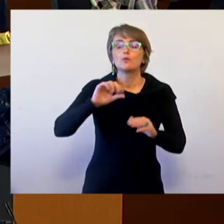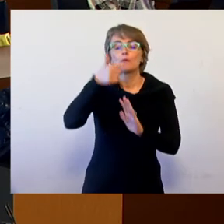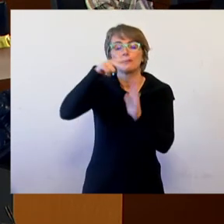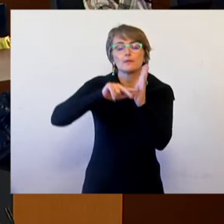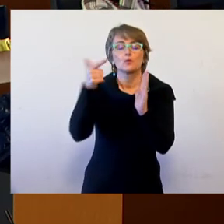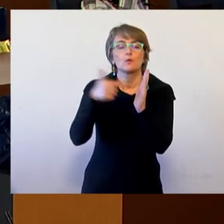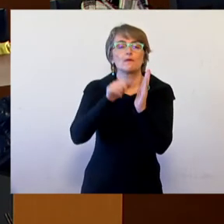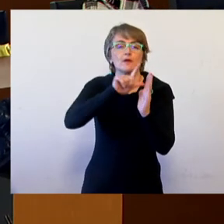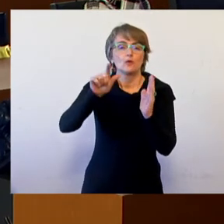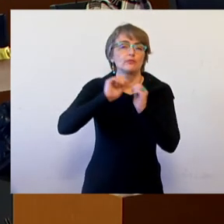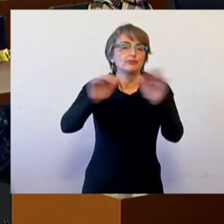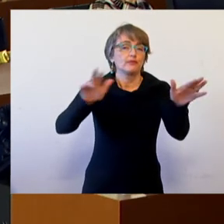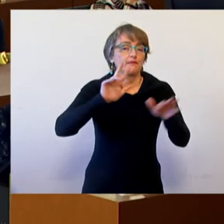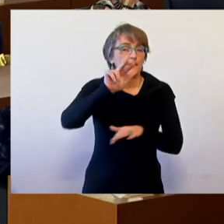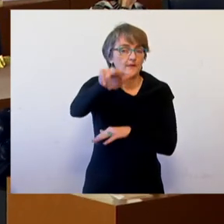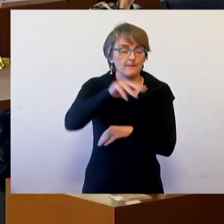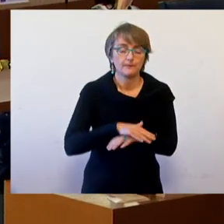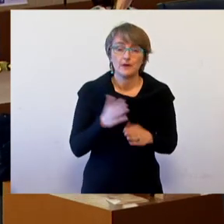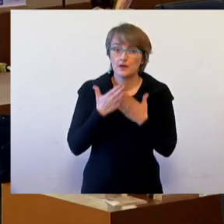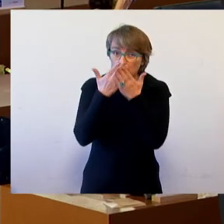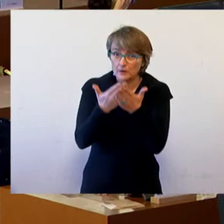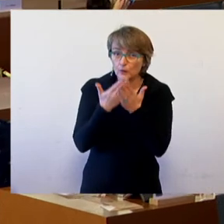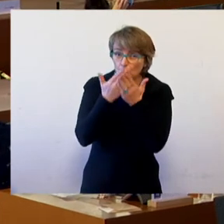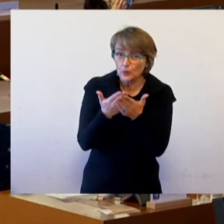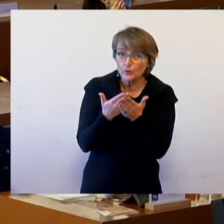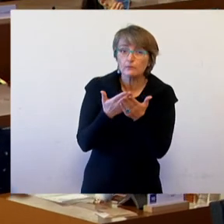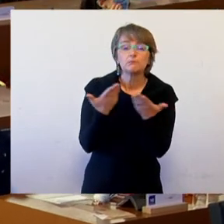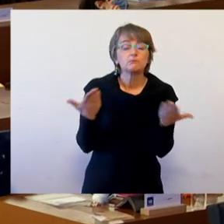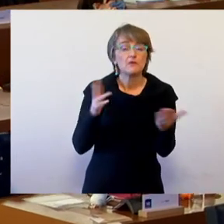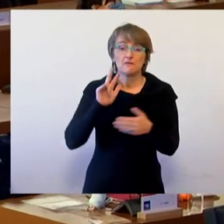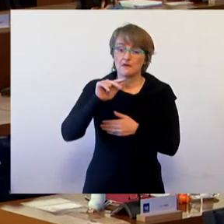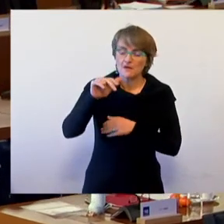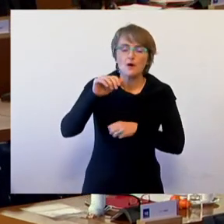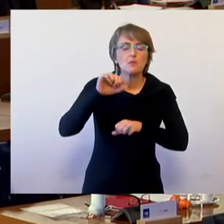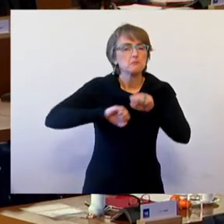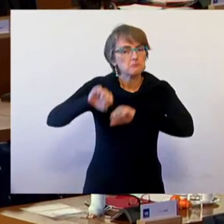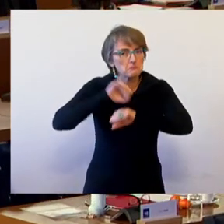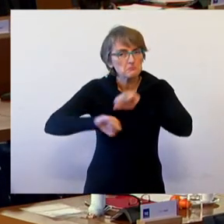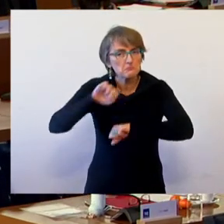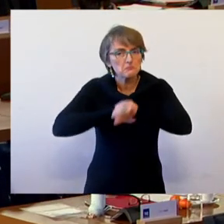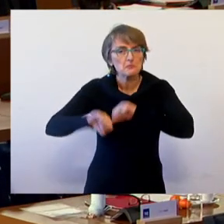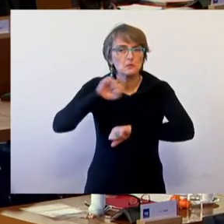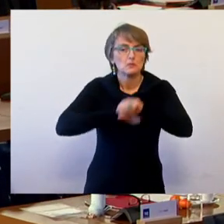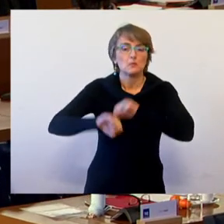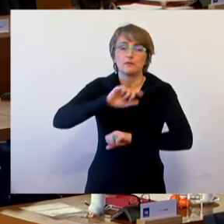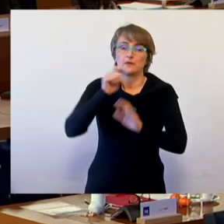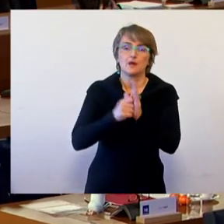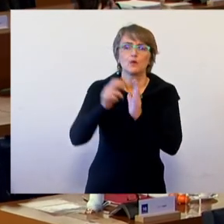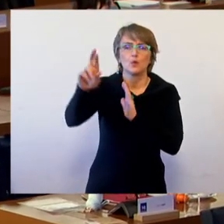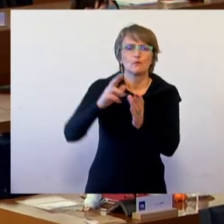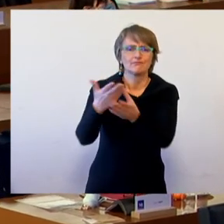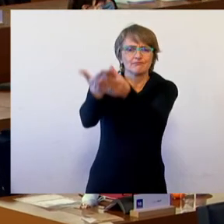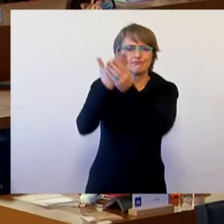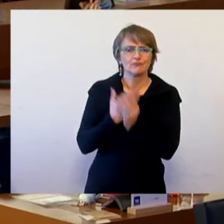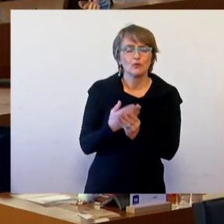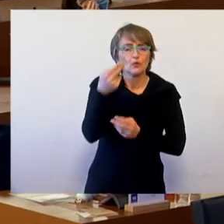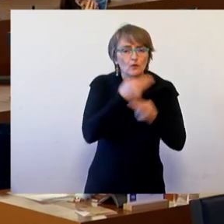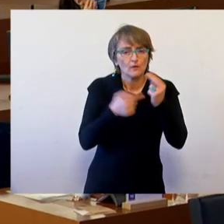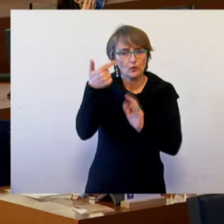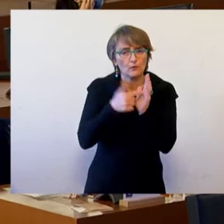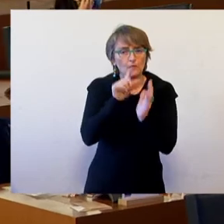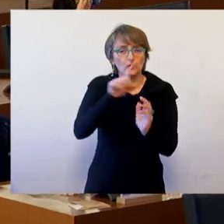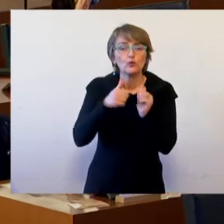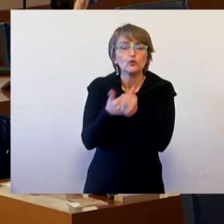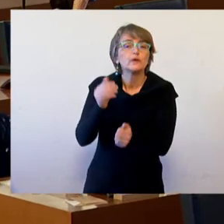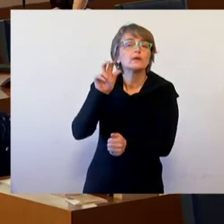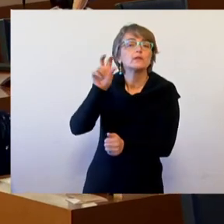2022. L'étude devra être réalisée et rendue par le prestataire au plus tard en novembre 2022. Je